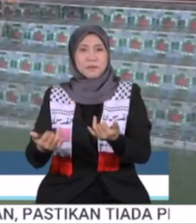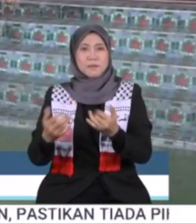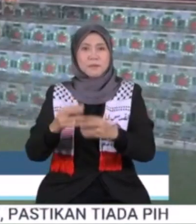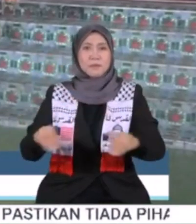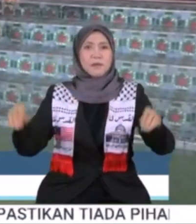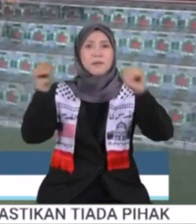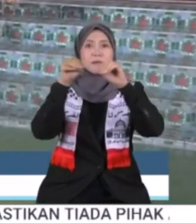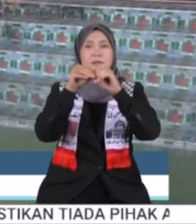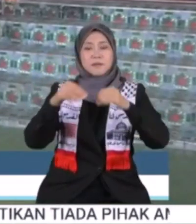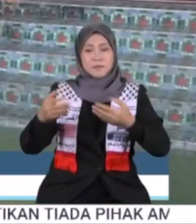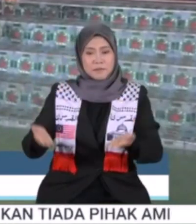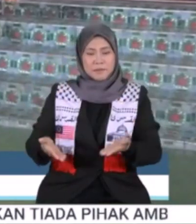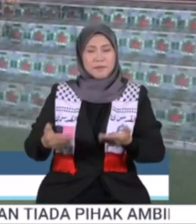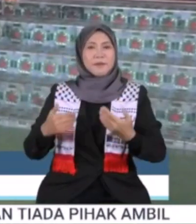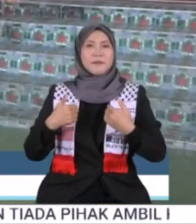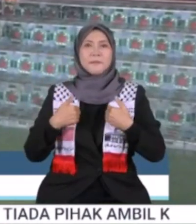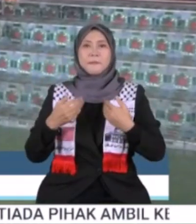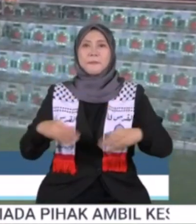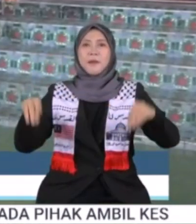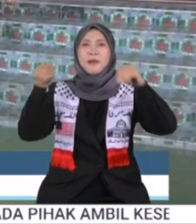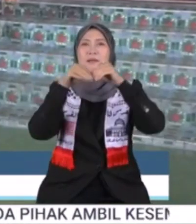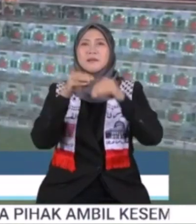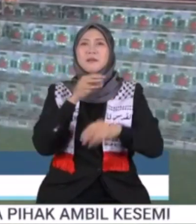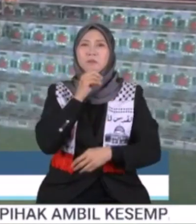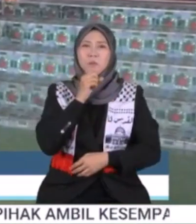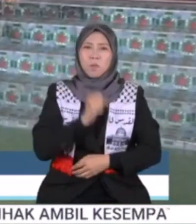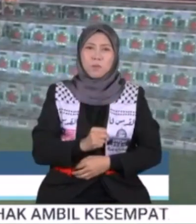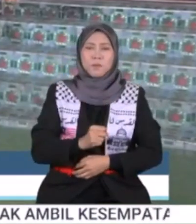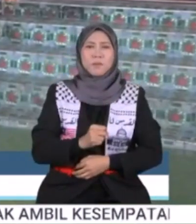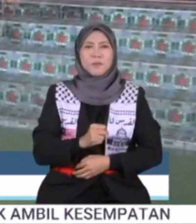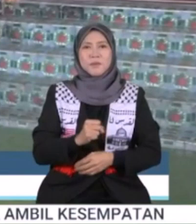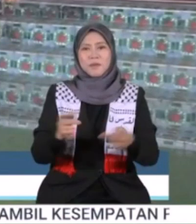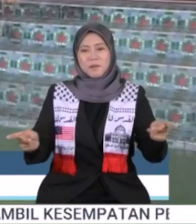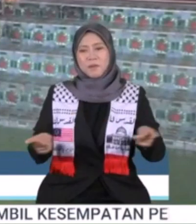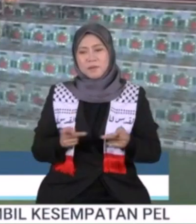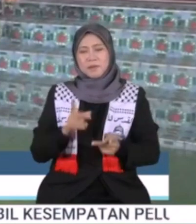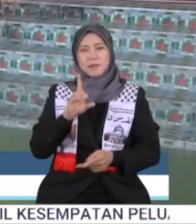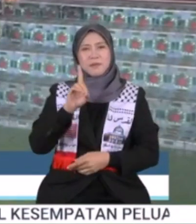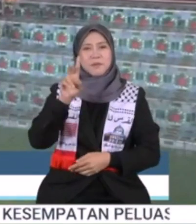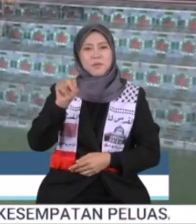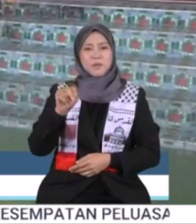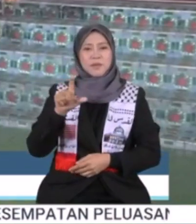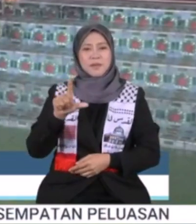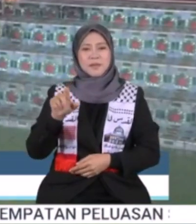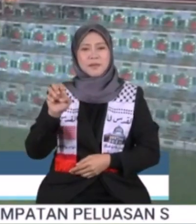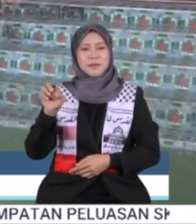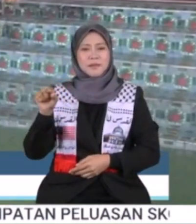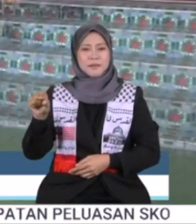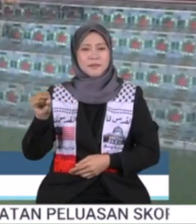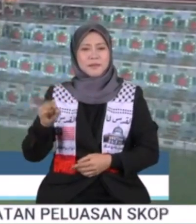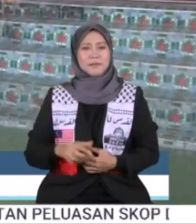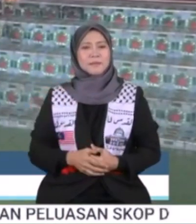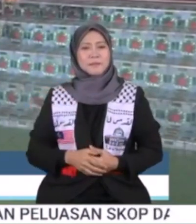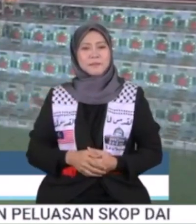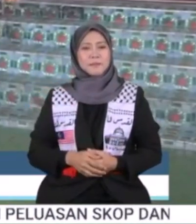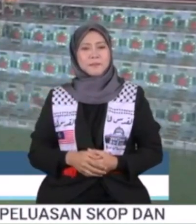Masjid Kariah Pantai yang merupakan masjid tertua yang ada di kawasan Dewan Undangan Negeri Don Lengging.